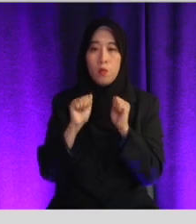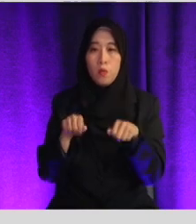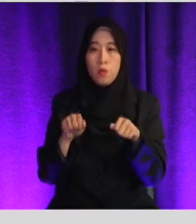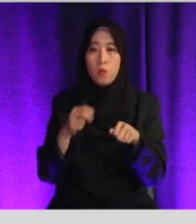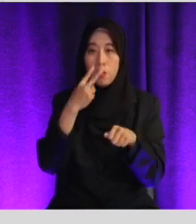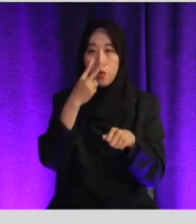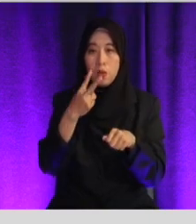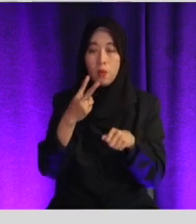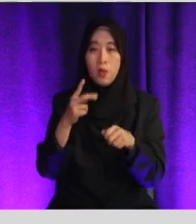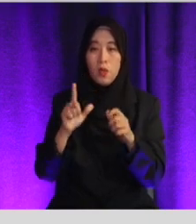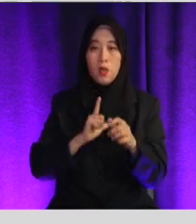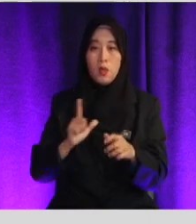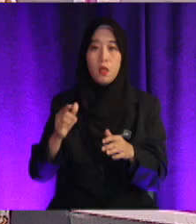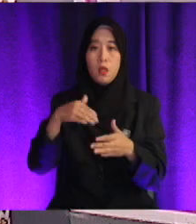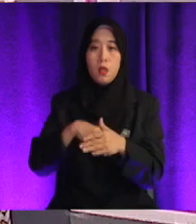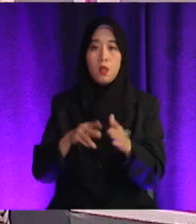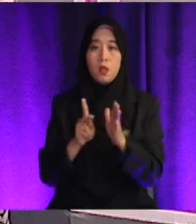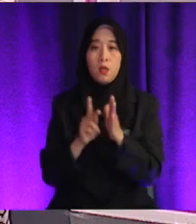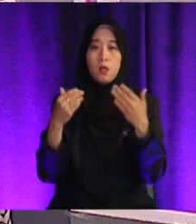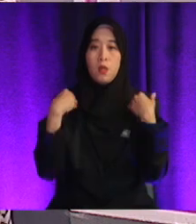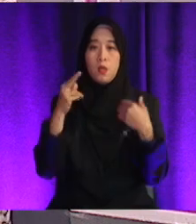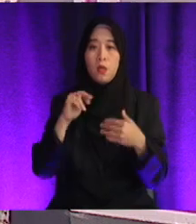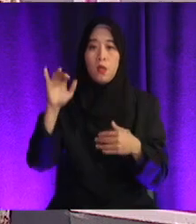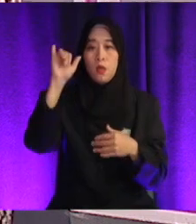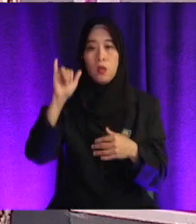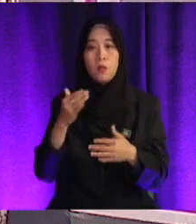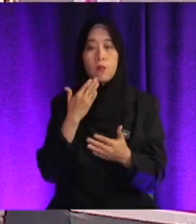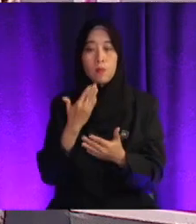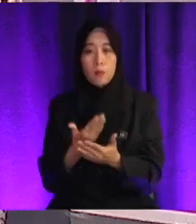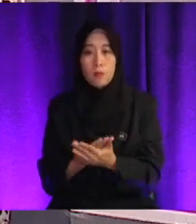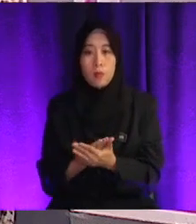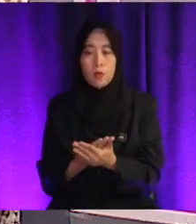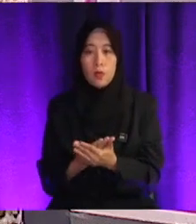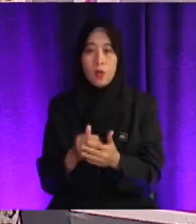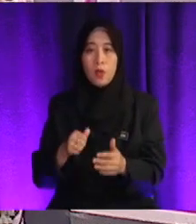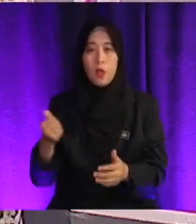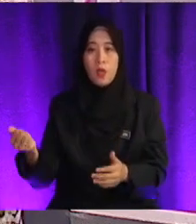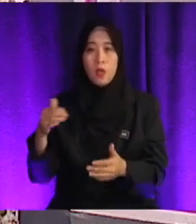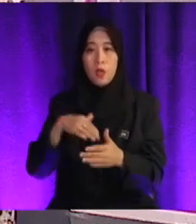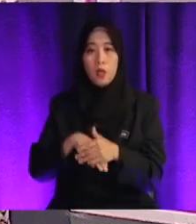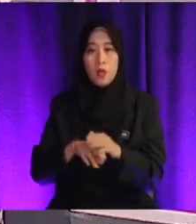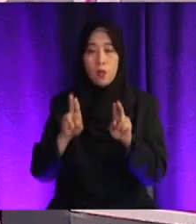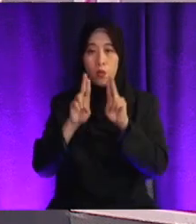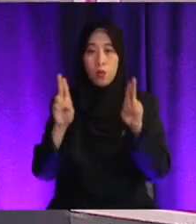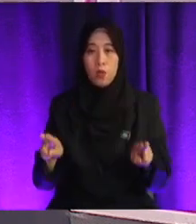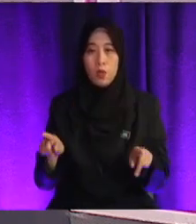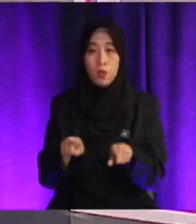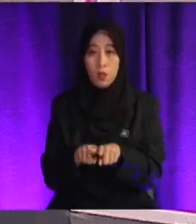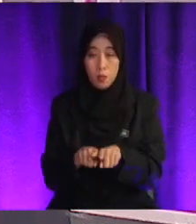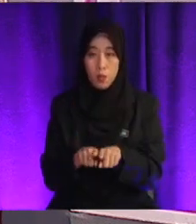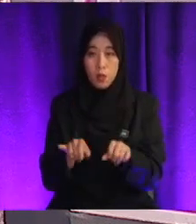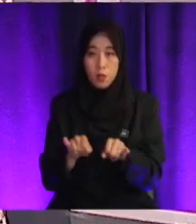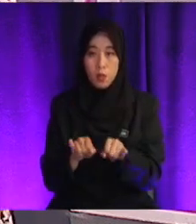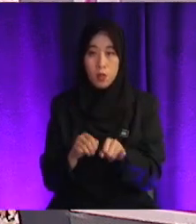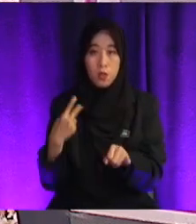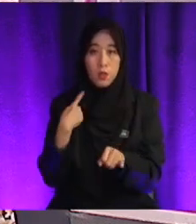baik. Yang baik. Okey. Okey. Kita terus. Okey, alat dan bahan pengujian laras suhu. Okey, sama juga. Kita boleh